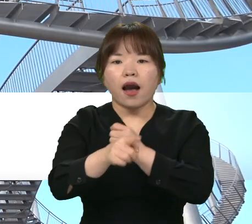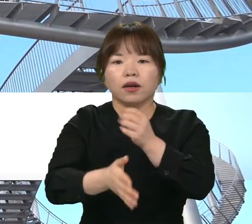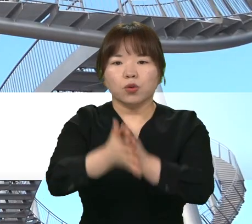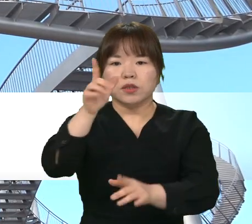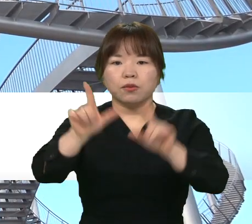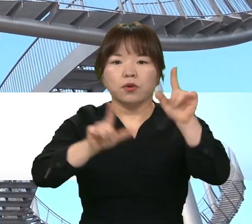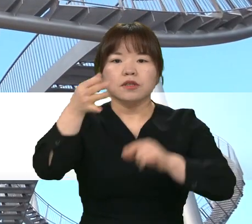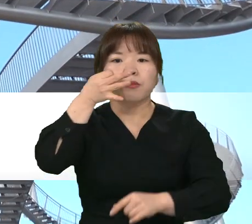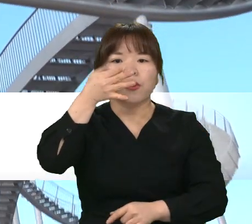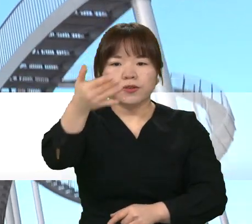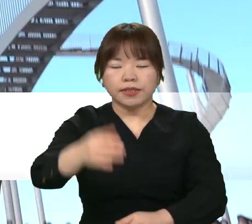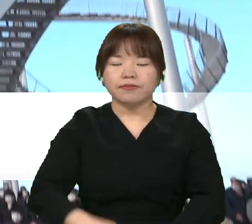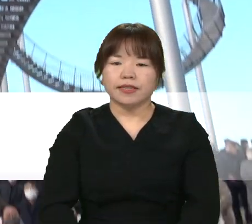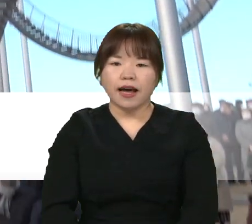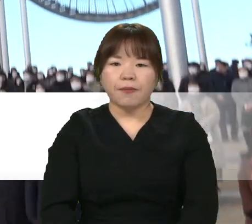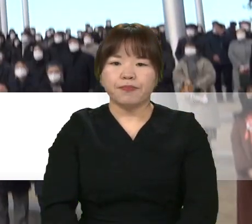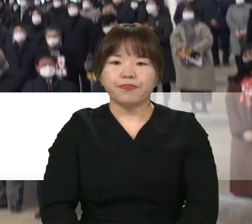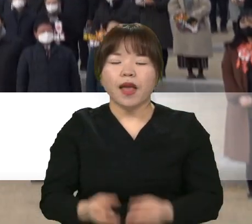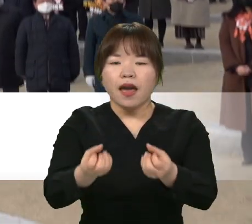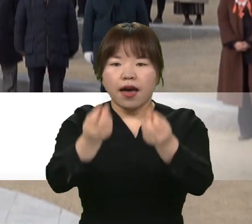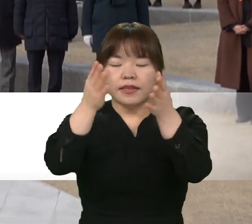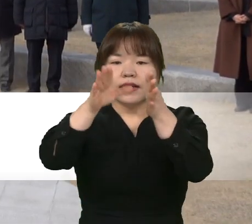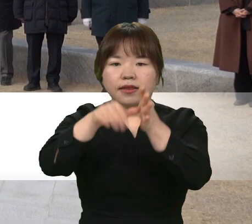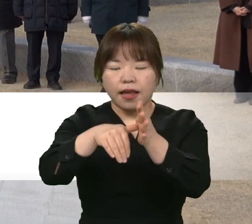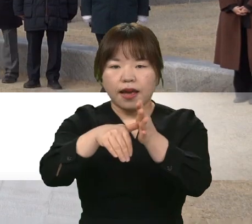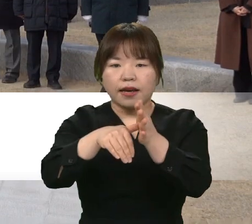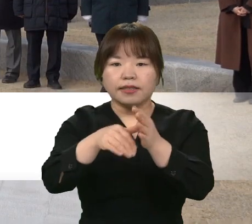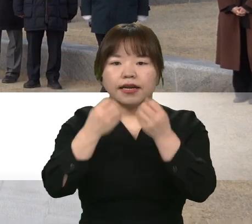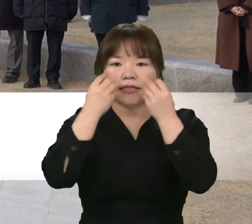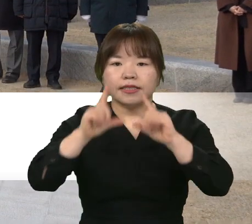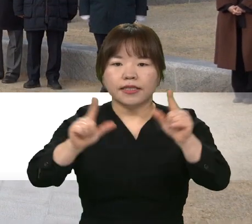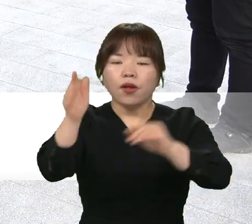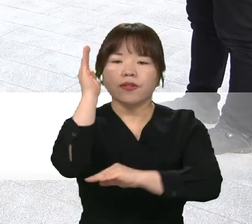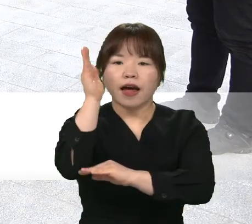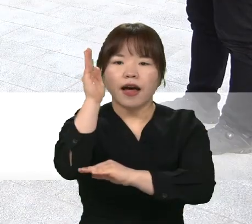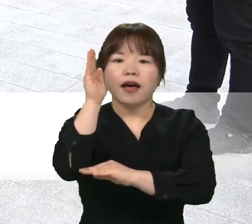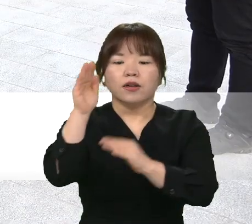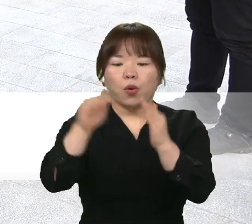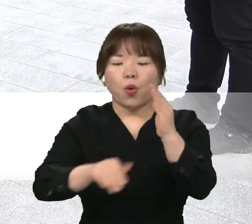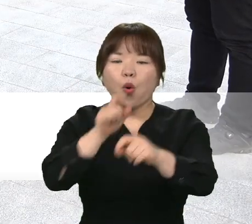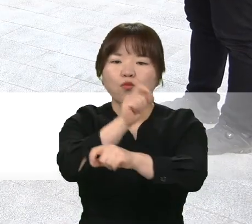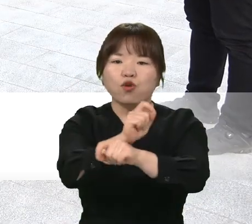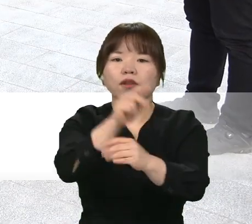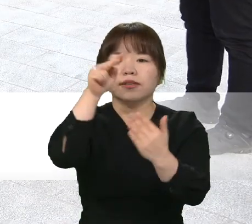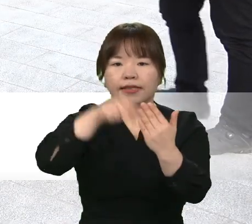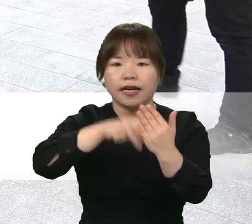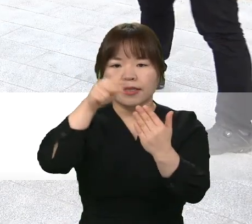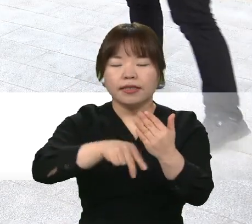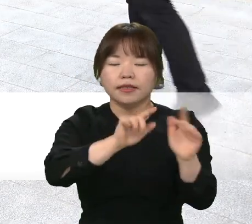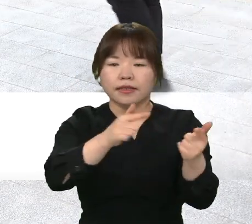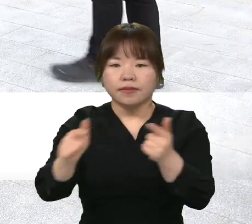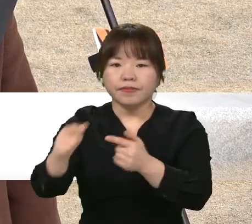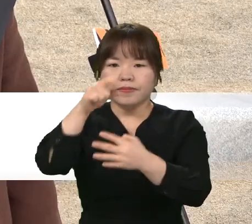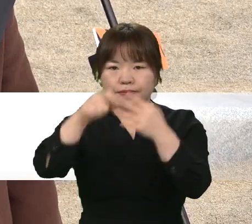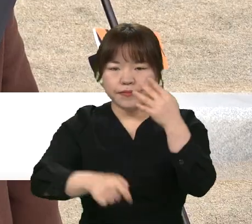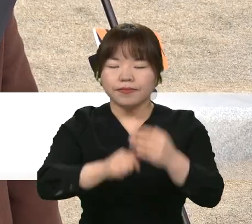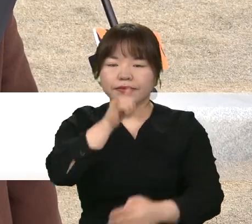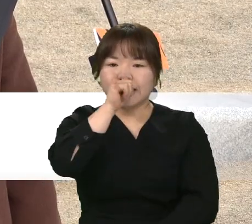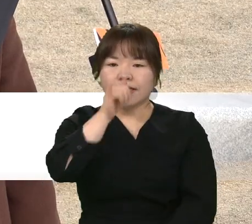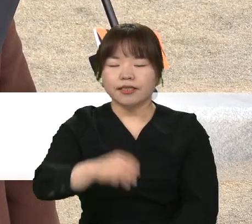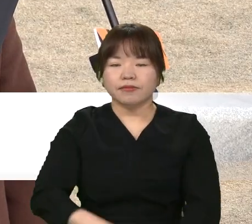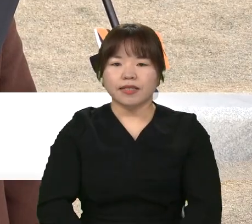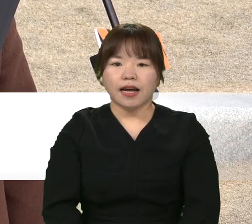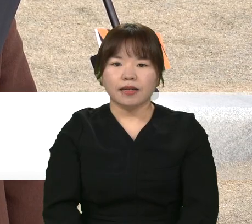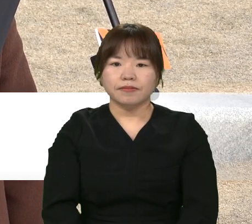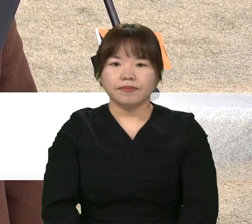이미지를 재고 있습니다 이날 시무식에서는 신년사와 공무원헌장 양도 시정구호 대창 등 퍼포먼스가